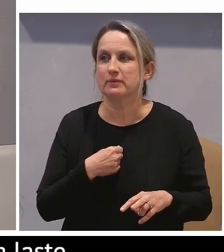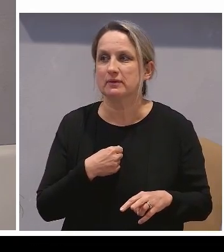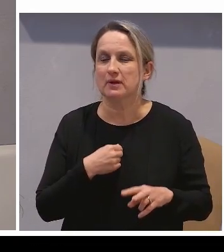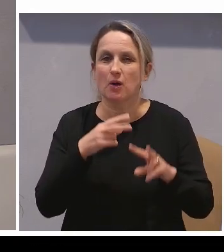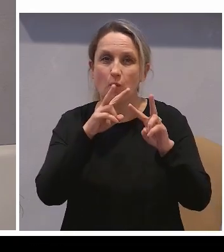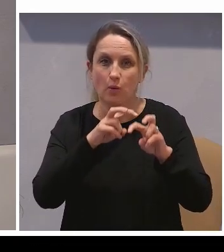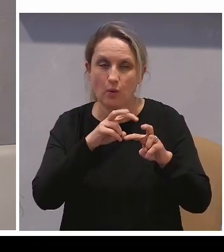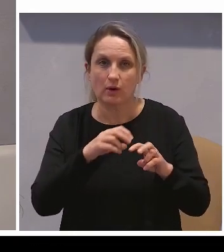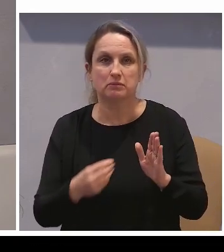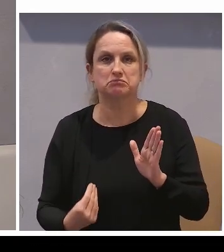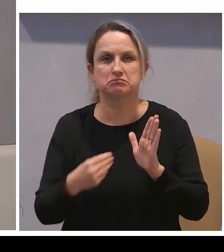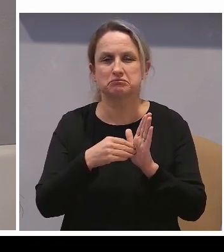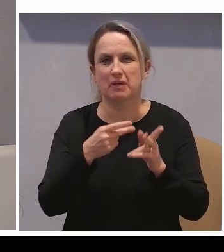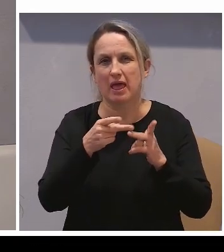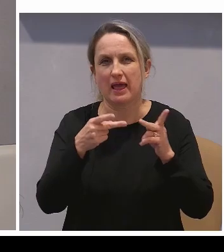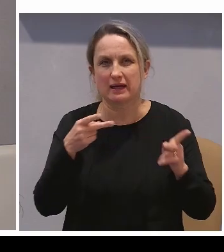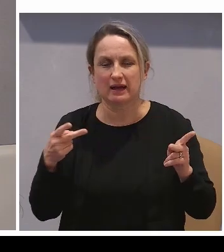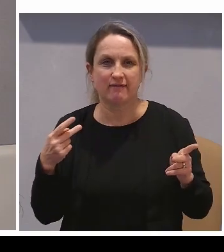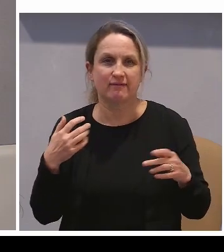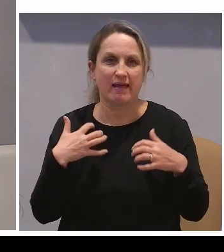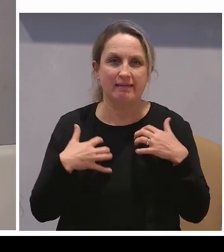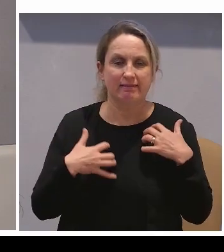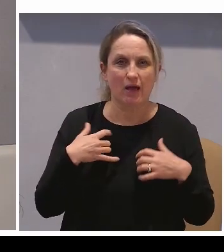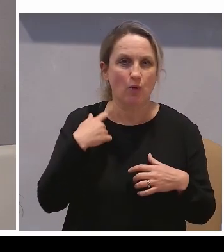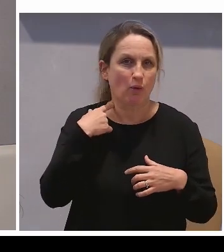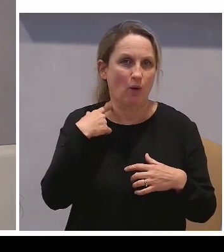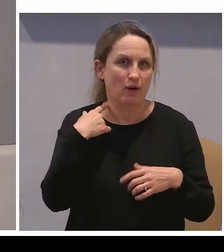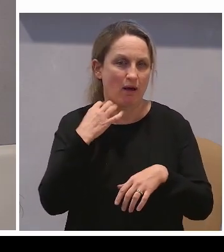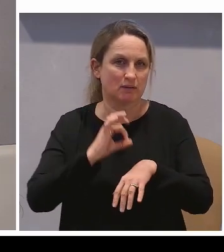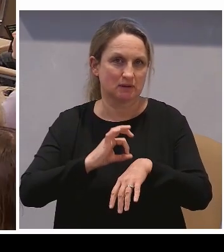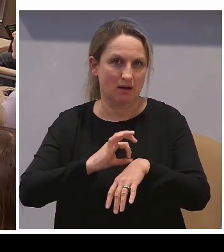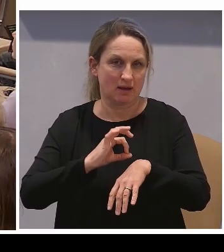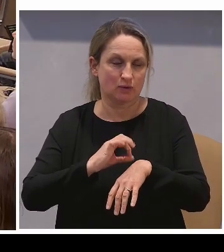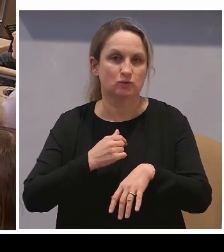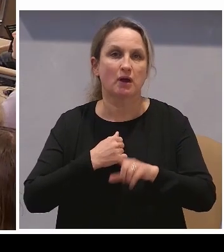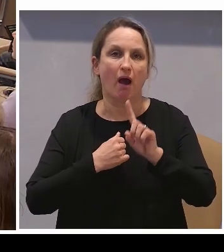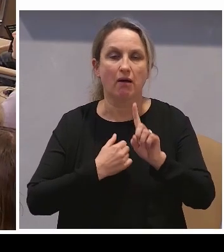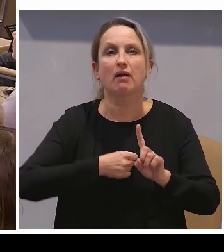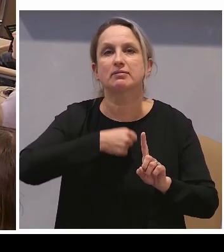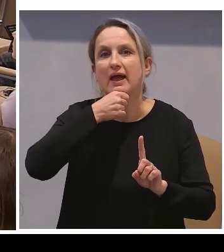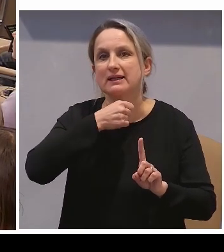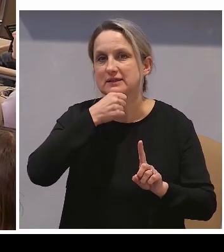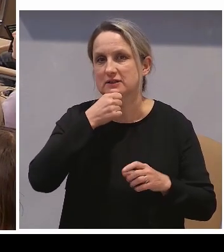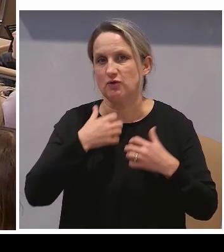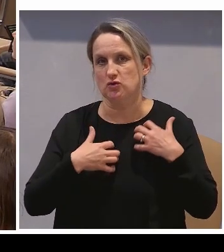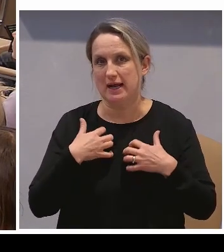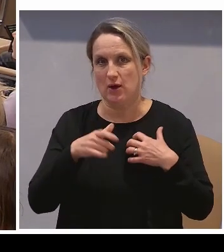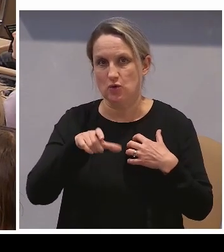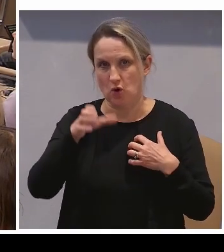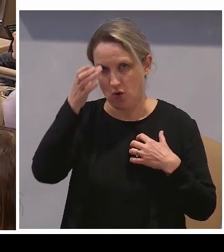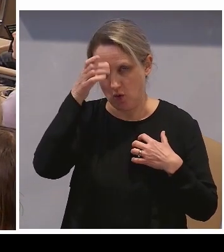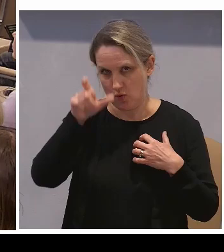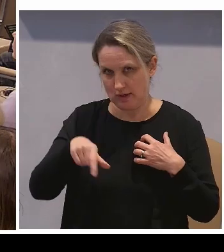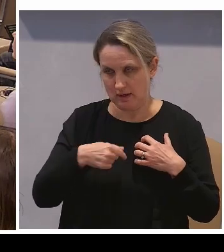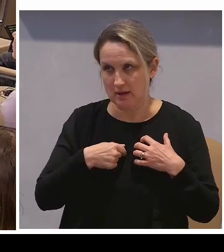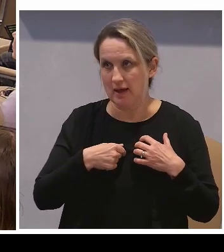study nerves diagnoosida and siis erinevaid muscles. neuromuskulaarseid haigusi. Aga nagu öeldud, And oleme I siis diagnose täiskasvanute various neuroloogid, püüan neuromuscular teile rääkida diseases. But